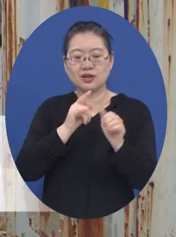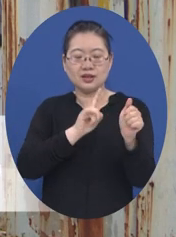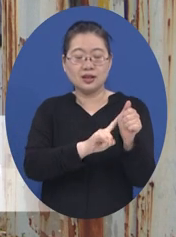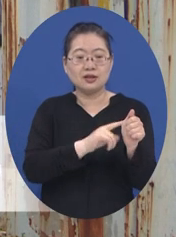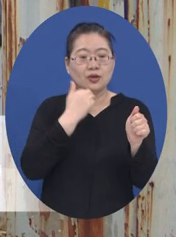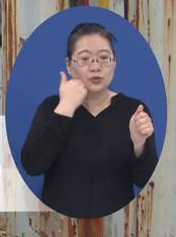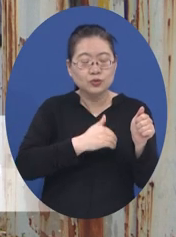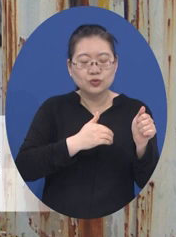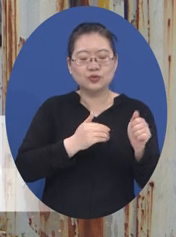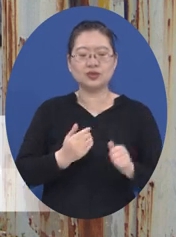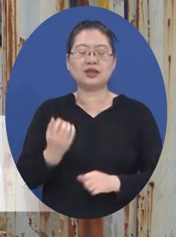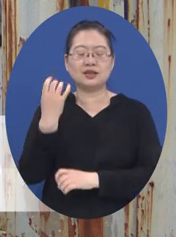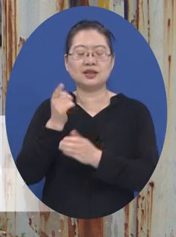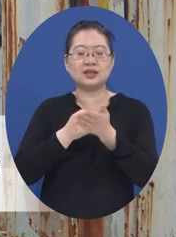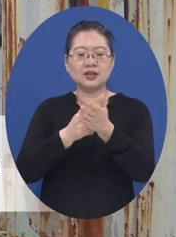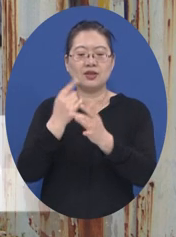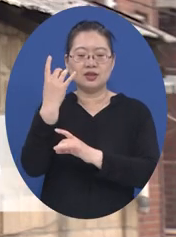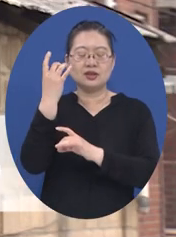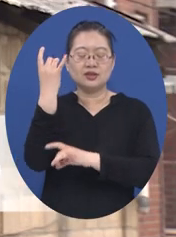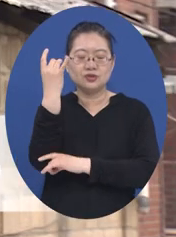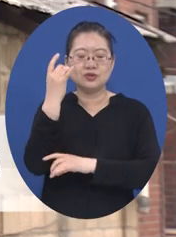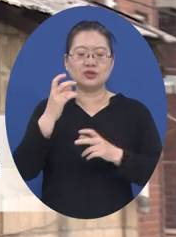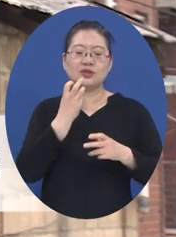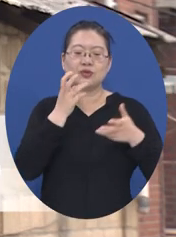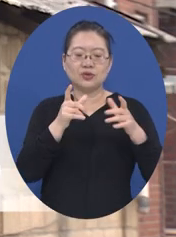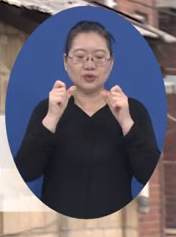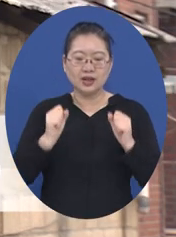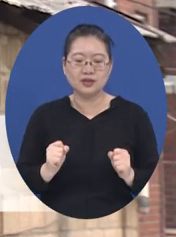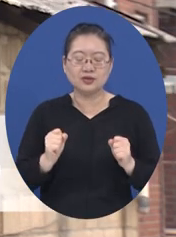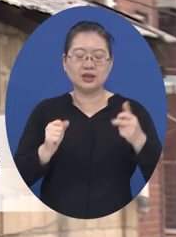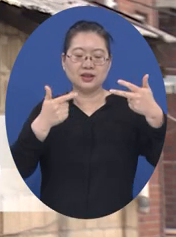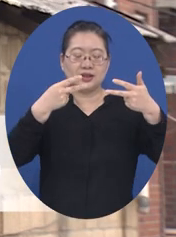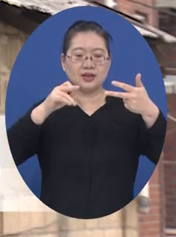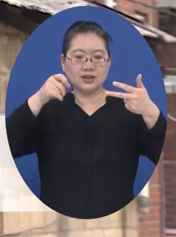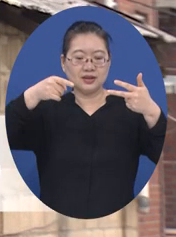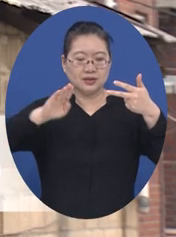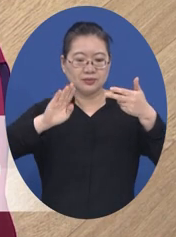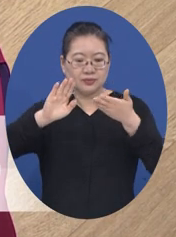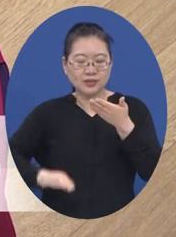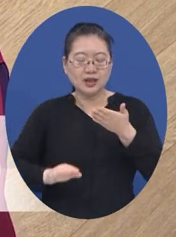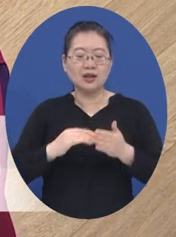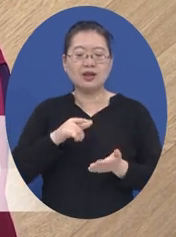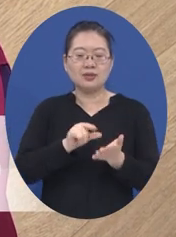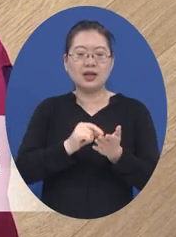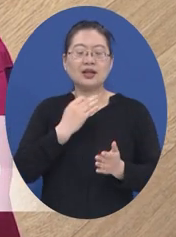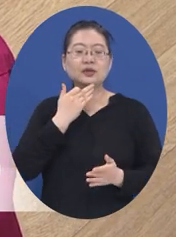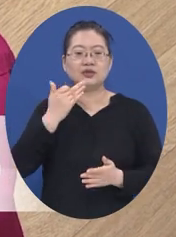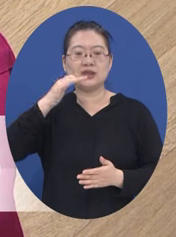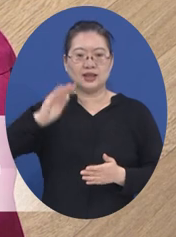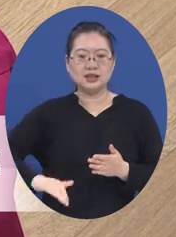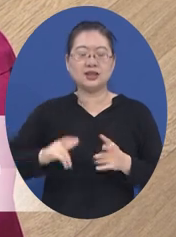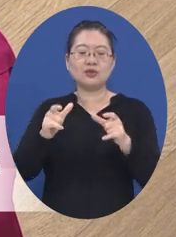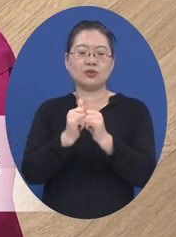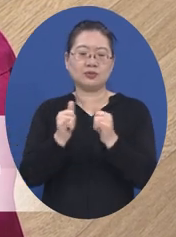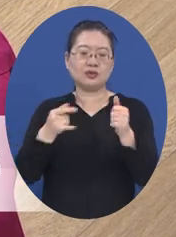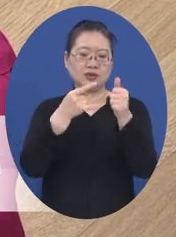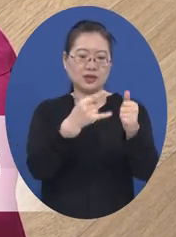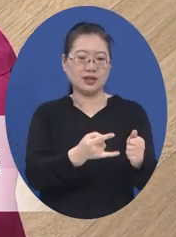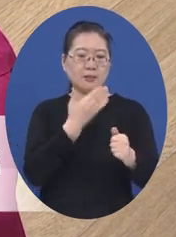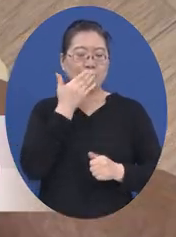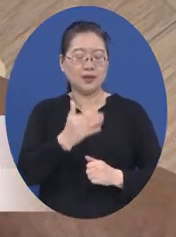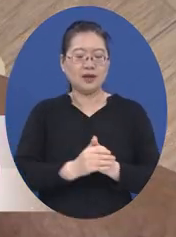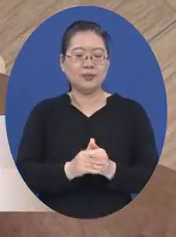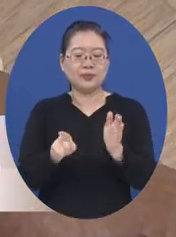지원대상은 신청일 기준 경기도에 거주하고 신용등급 7등급 이하인 만 19세이상 부민 입니다